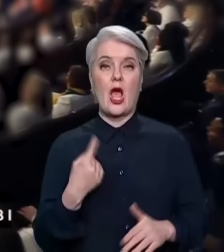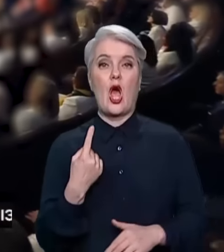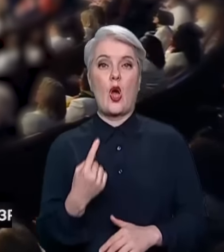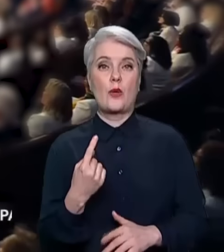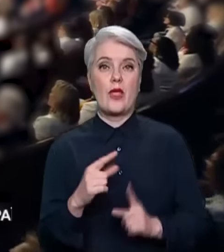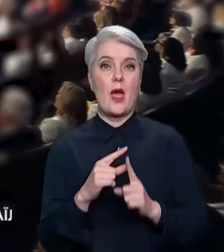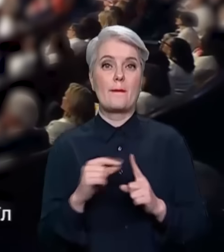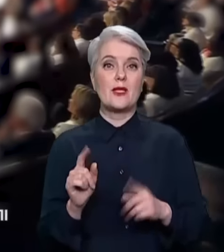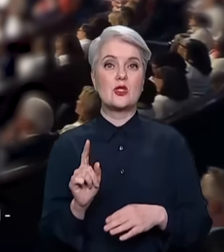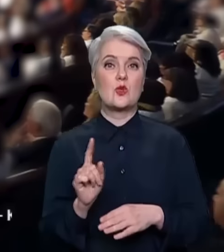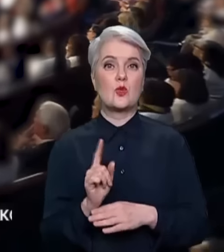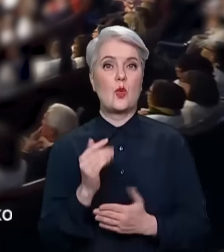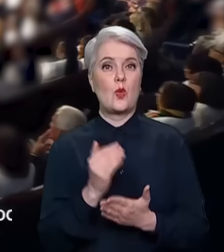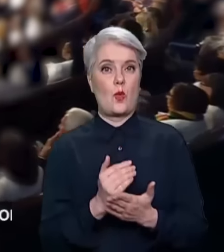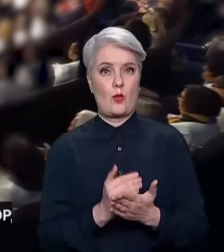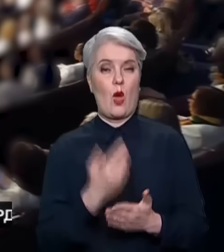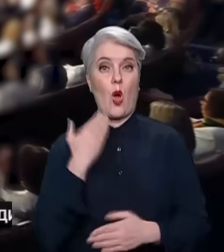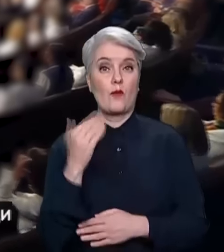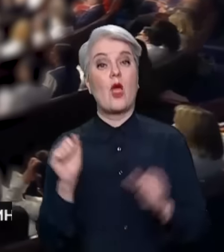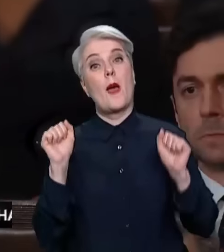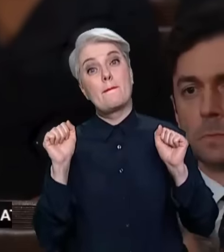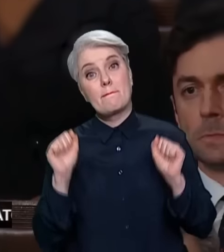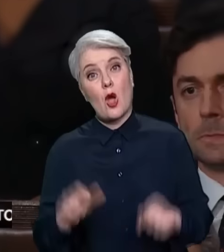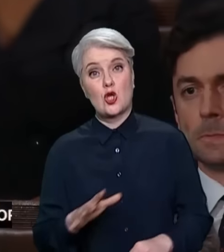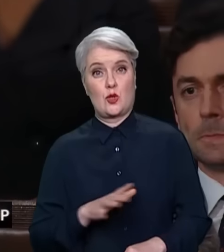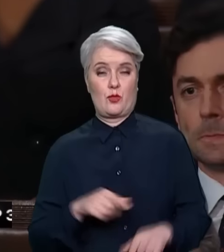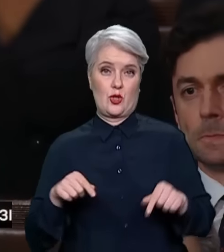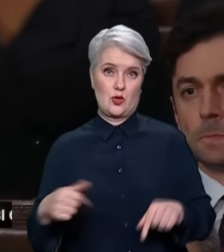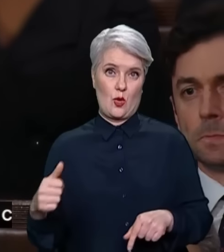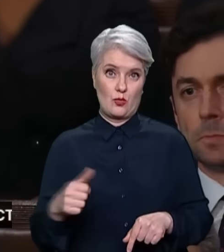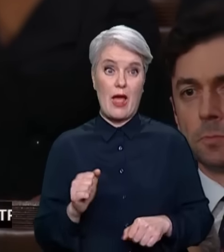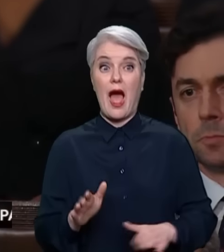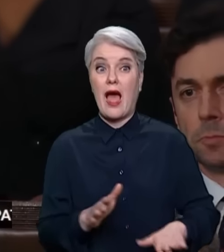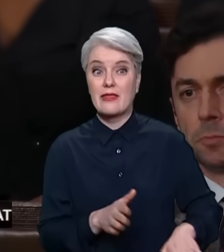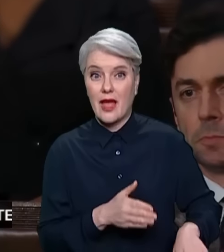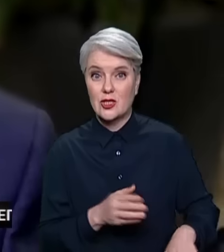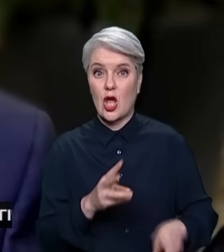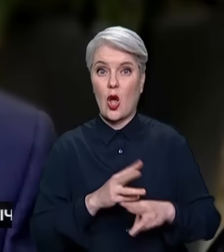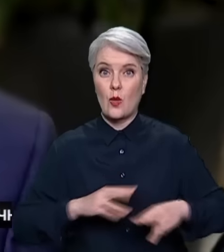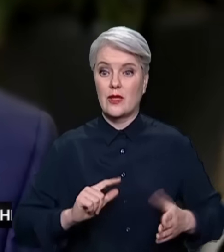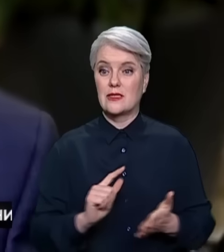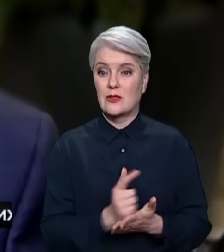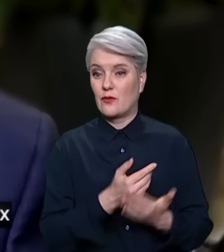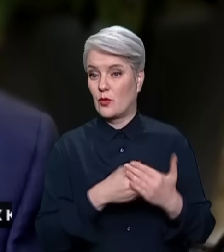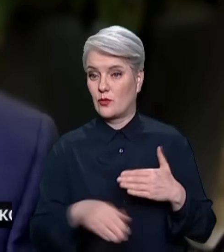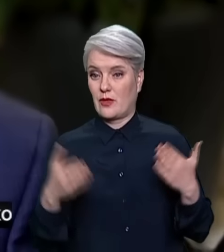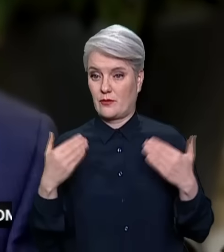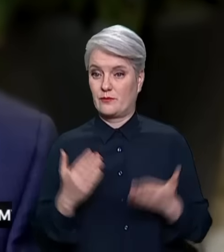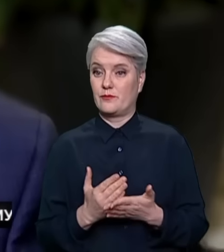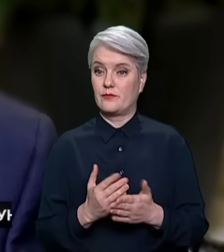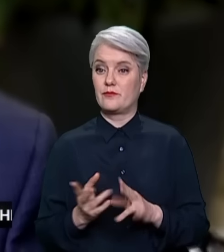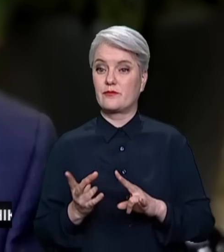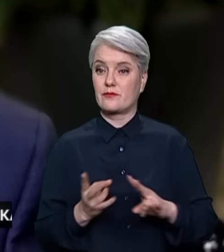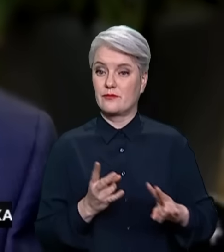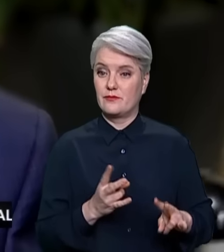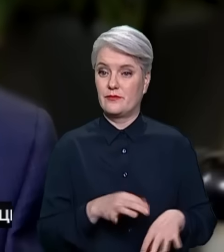нормою. Голосування може відбутися цього тижня, адже далі Конгрес знову йде на перерву. Є терористи, тирани